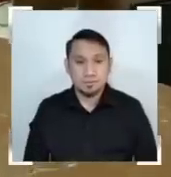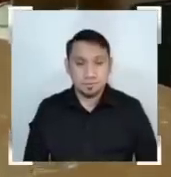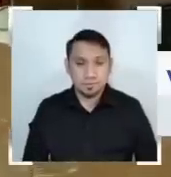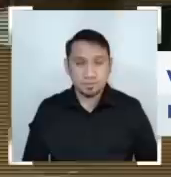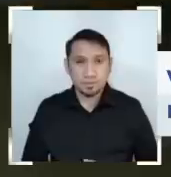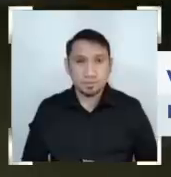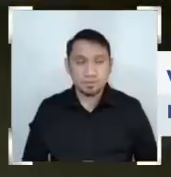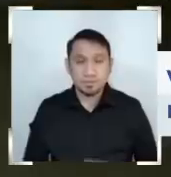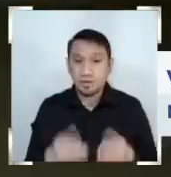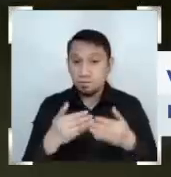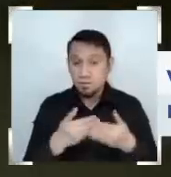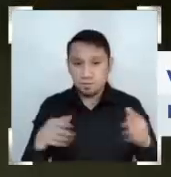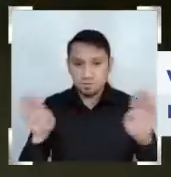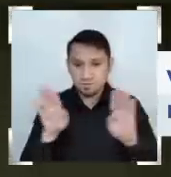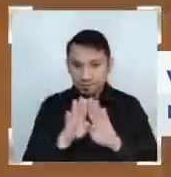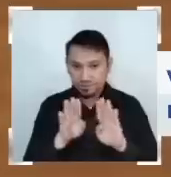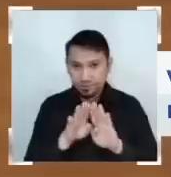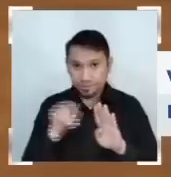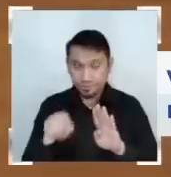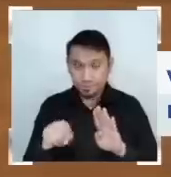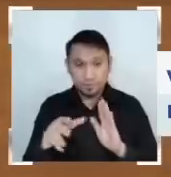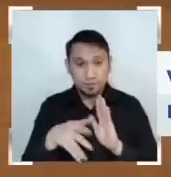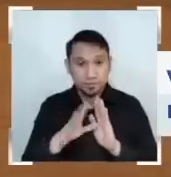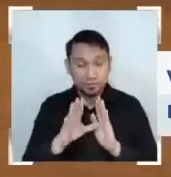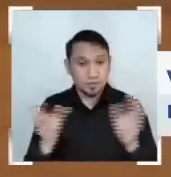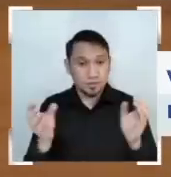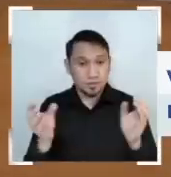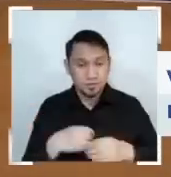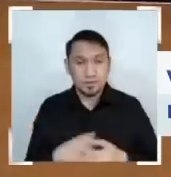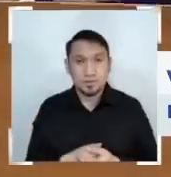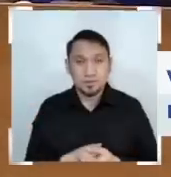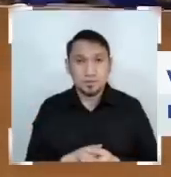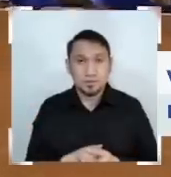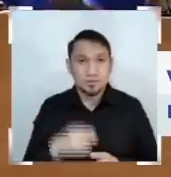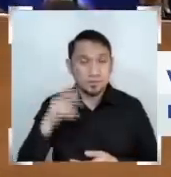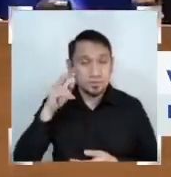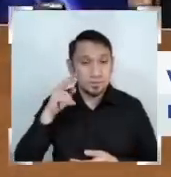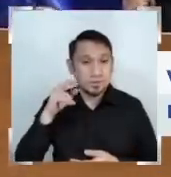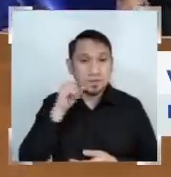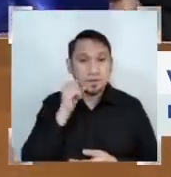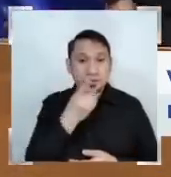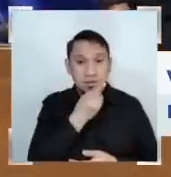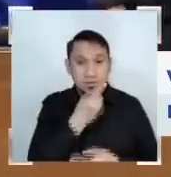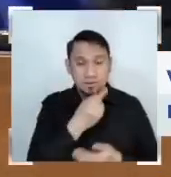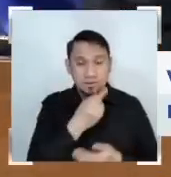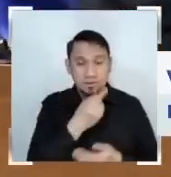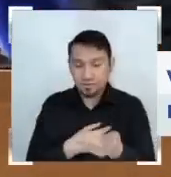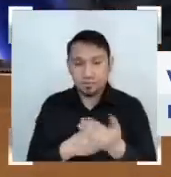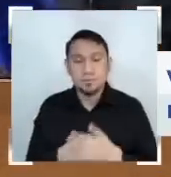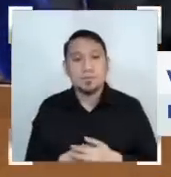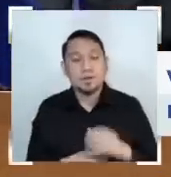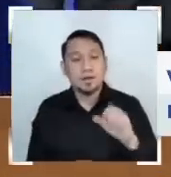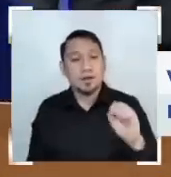Bago magsara ang COMELEC Campaign Finance Office kahapon, inihain ng kampo ni Vice President-elect Sara Duterte ang kanyang Statement of Contributions